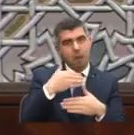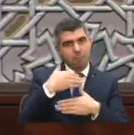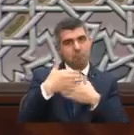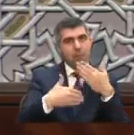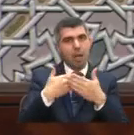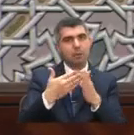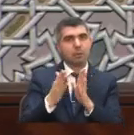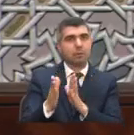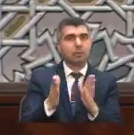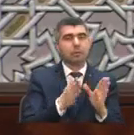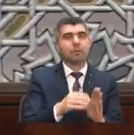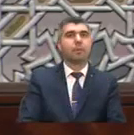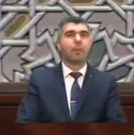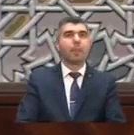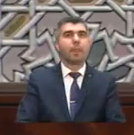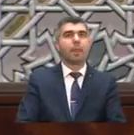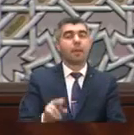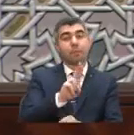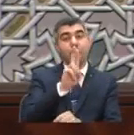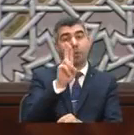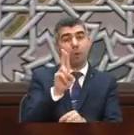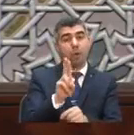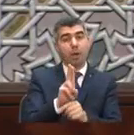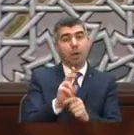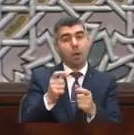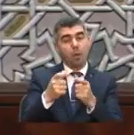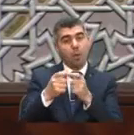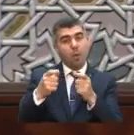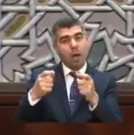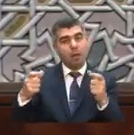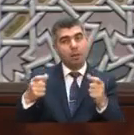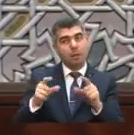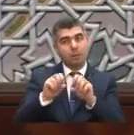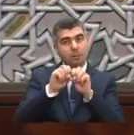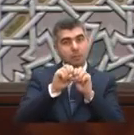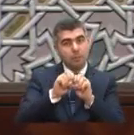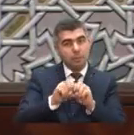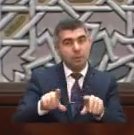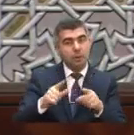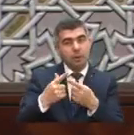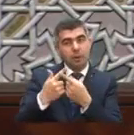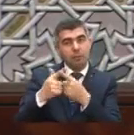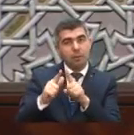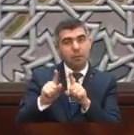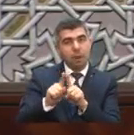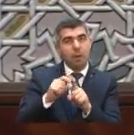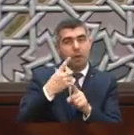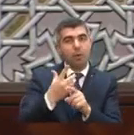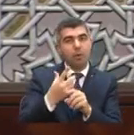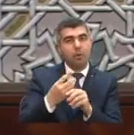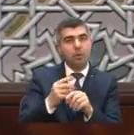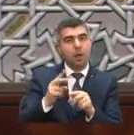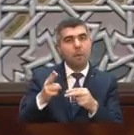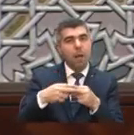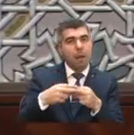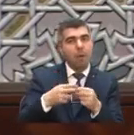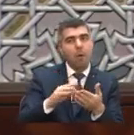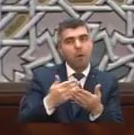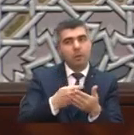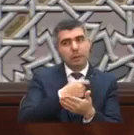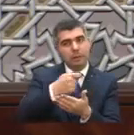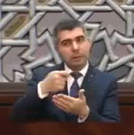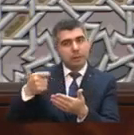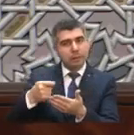شكرا السيد الوزير. سؤال عن توسيع التواجد الترابي لمراكز تشغيل السيارات وتاهيلها للسيدات والساده النواب